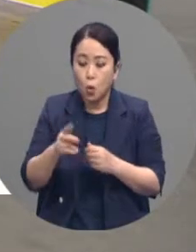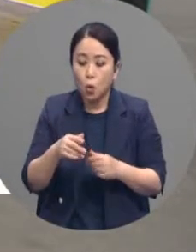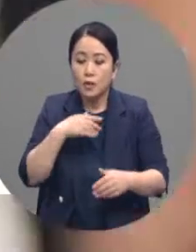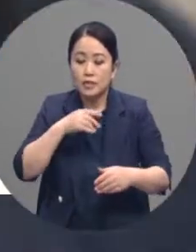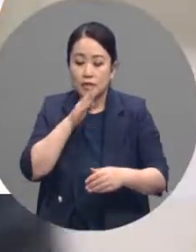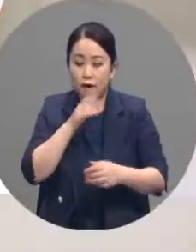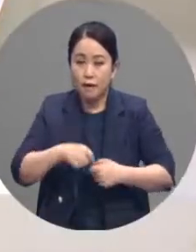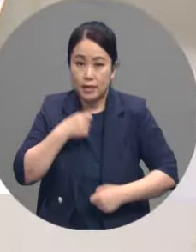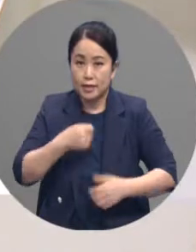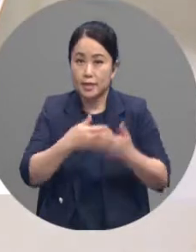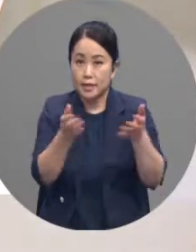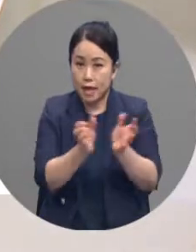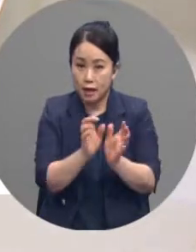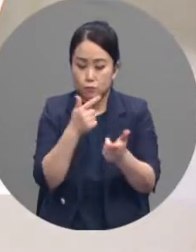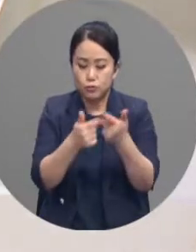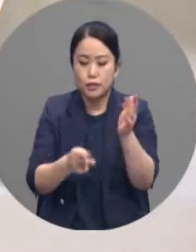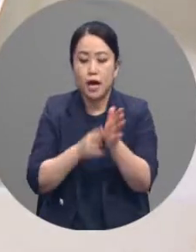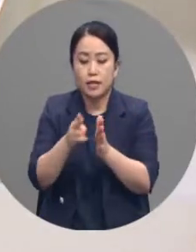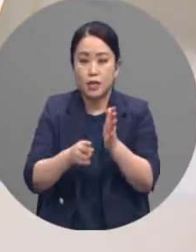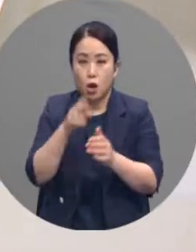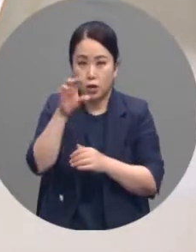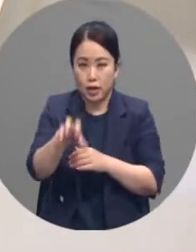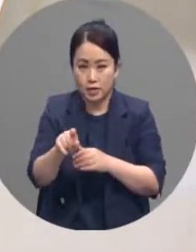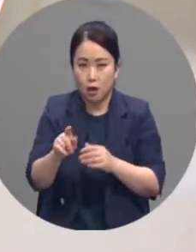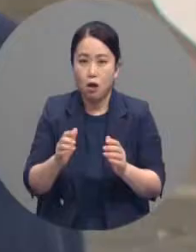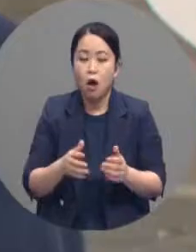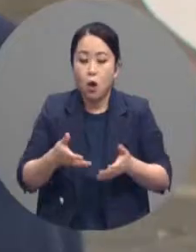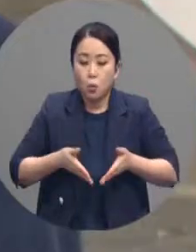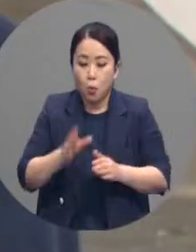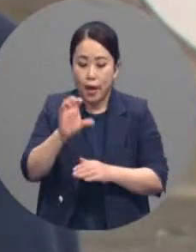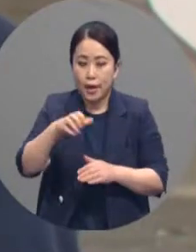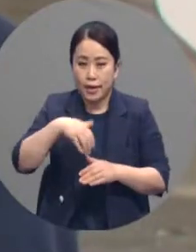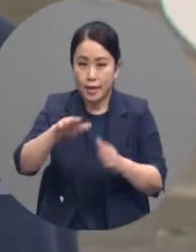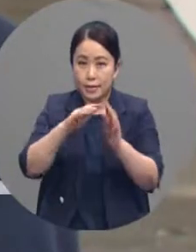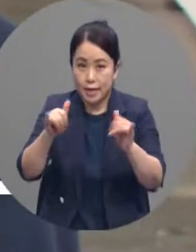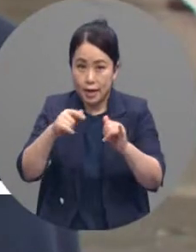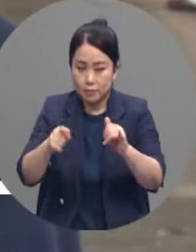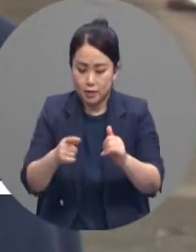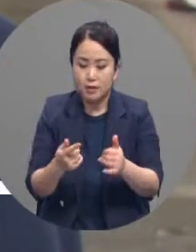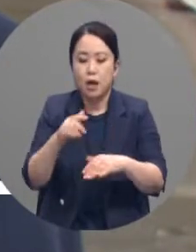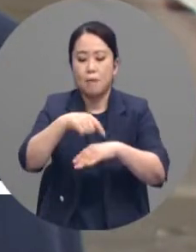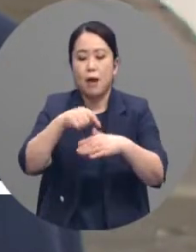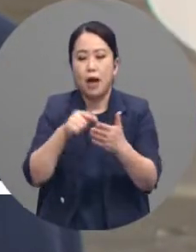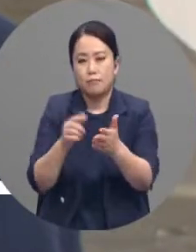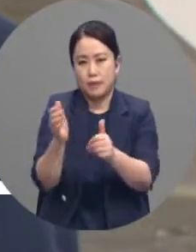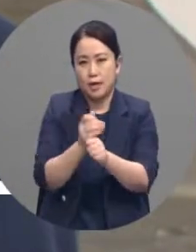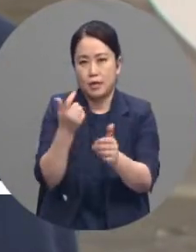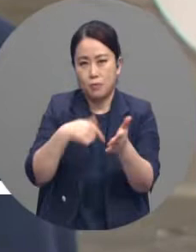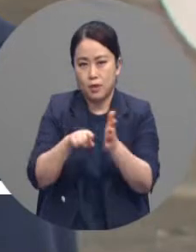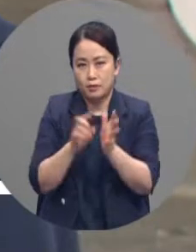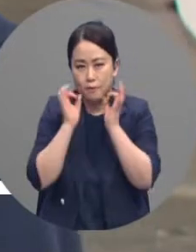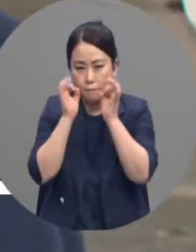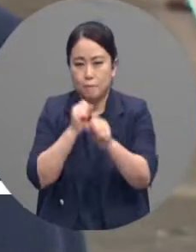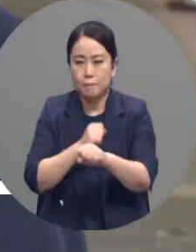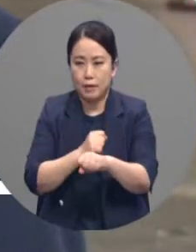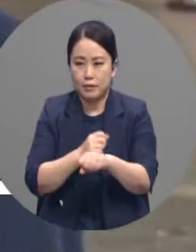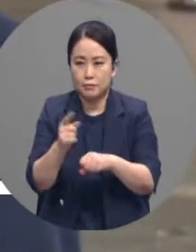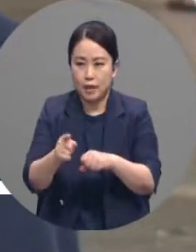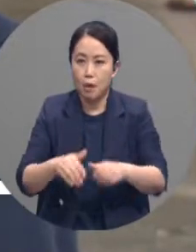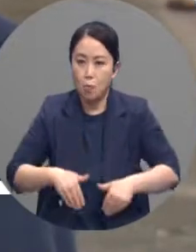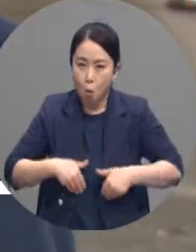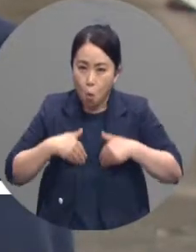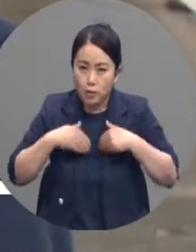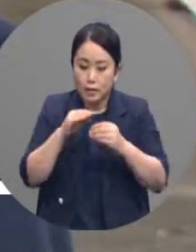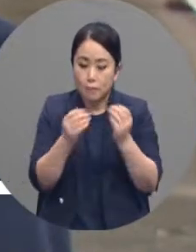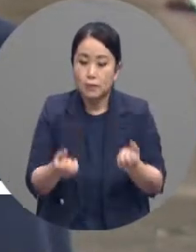부산역에서 귀향길 민심과 함께했습니다. 호곤한 한가위가 되시기를 기원 드리겠습니다.